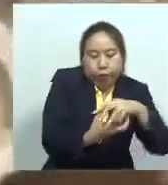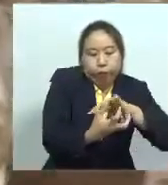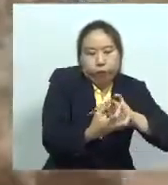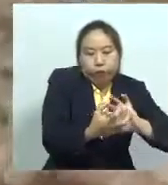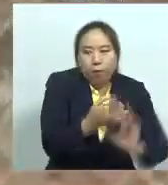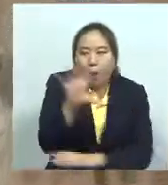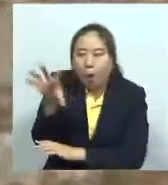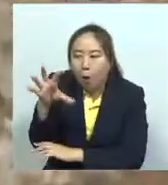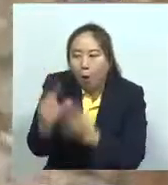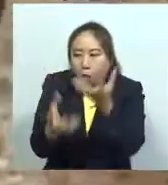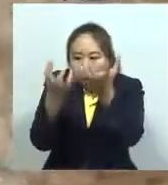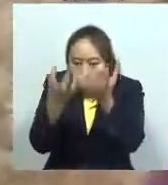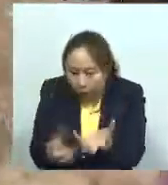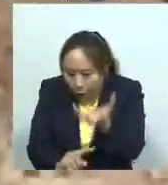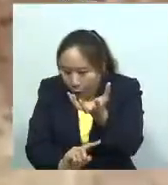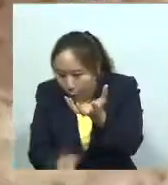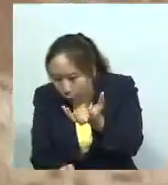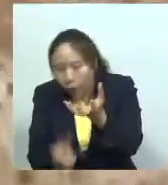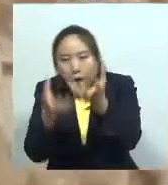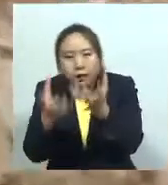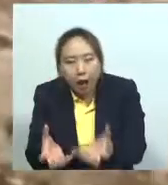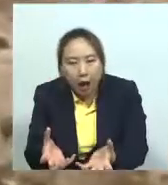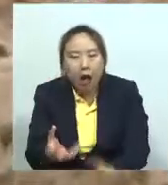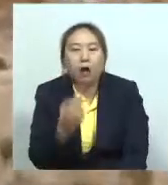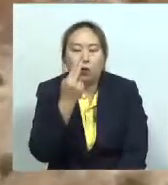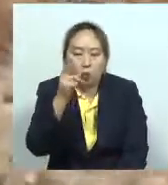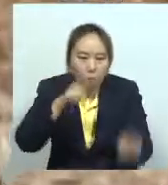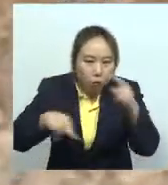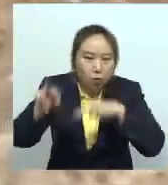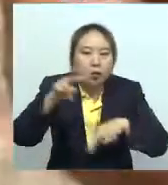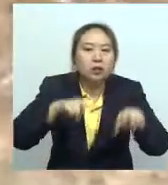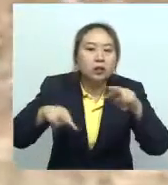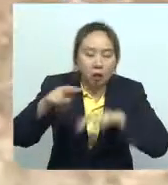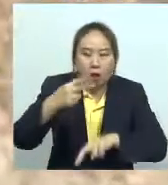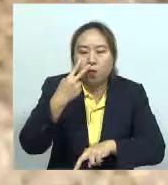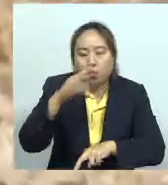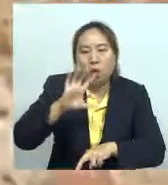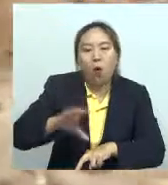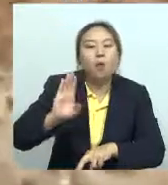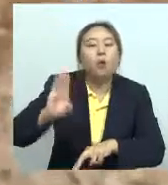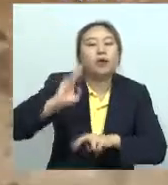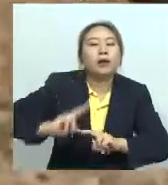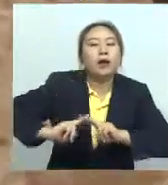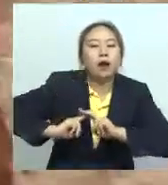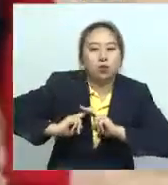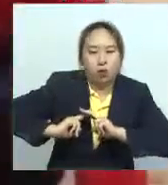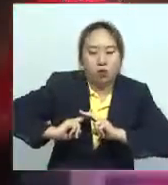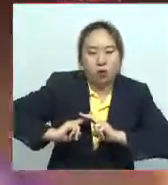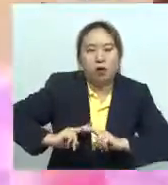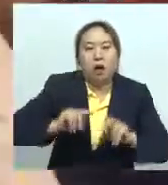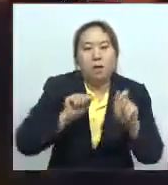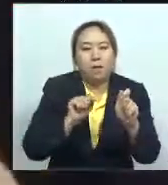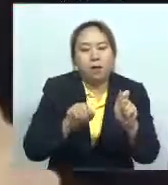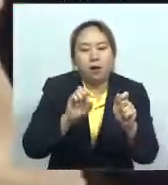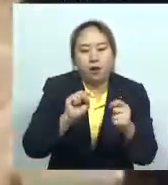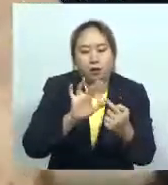ให้มีน้ำหนักมากขึ้นจากการตรวจสอบเบื้องต้นพบเหตุเกิดที่ลานรับซื้อยางพาราทั่วไปของเอกชนในพื้นที่ตำบลบุญทันอำเ